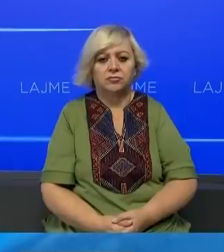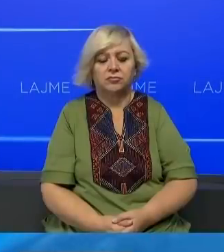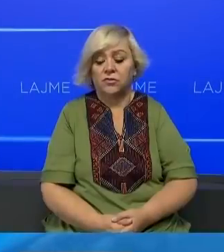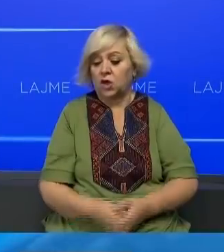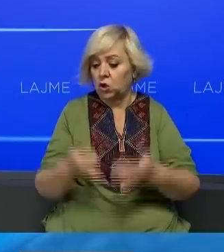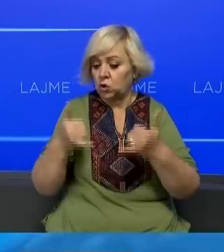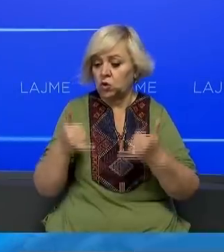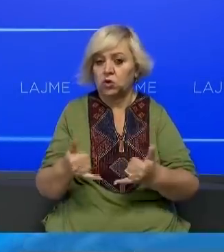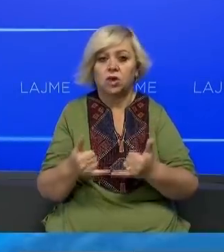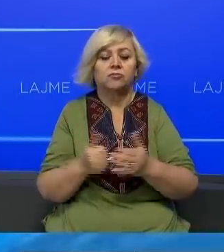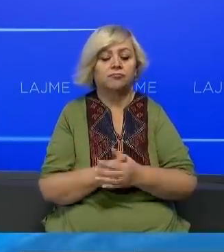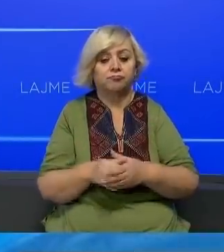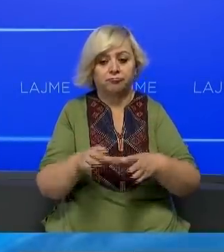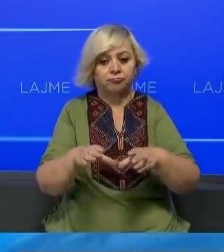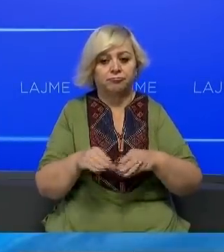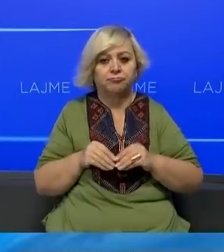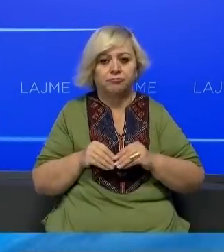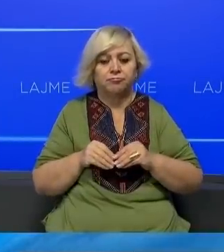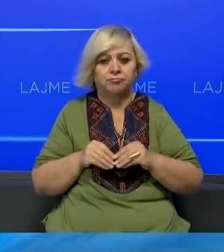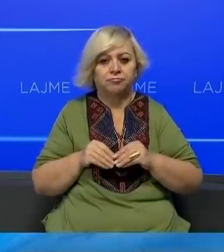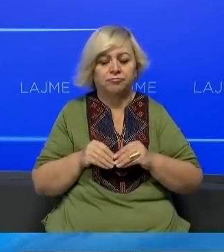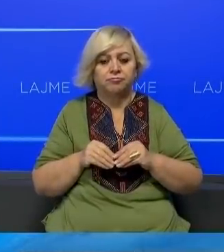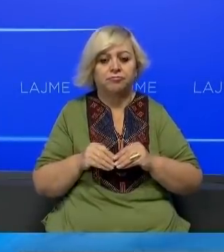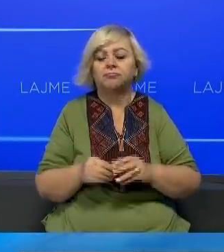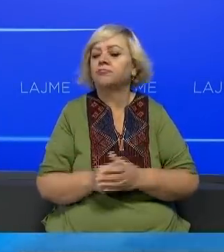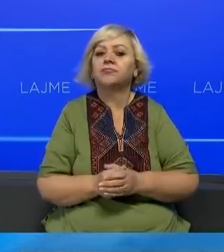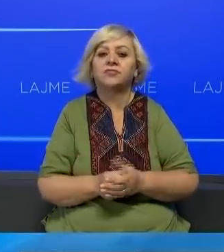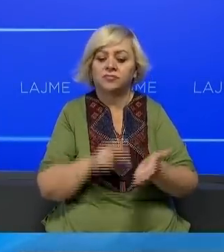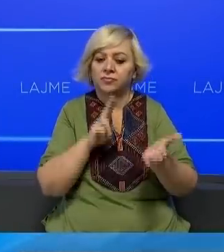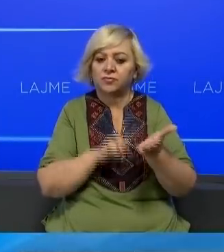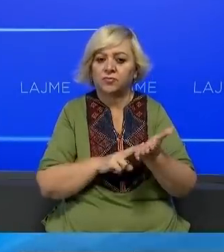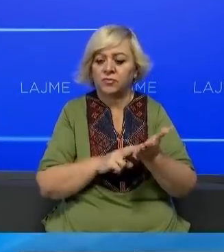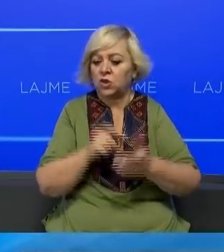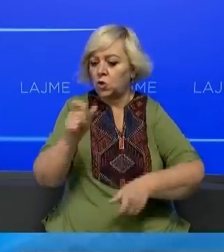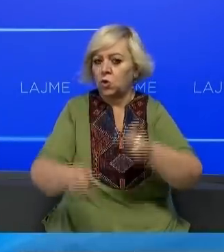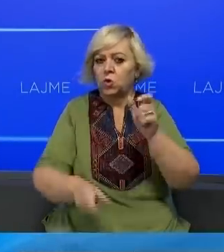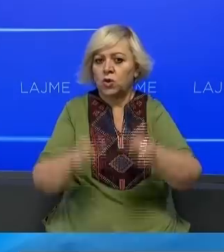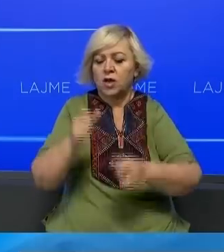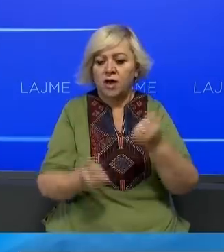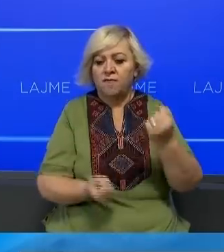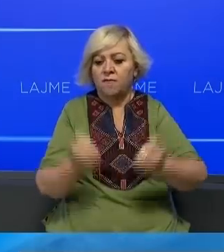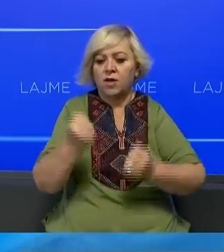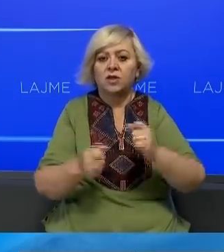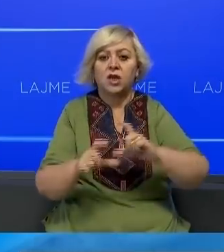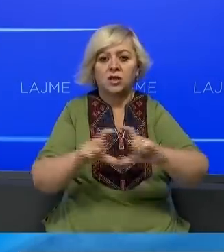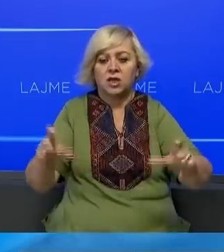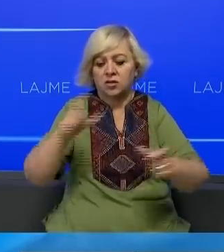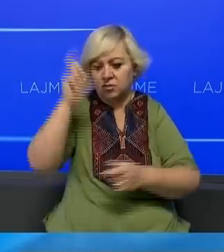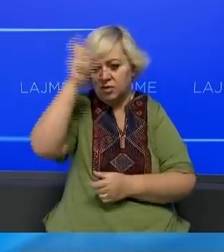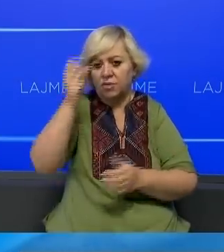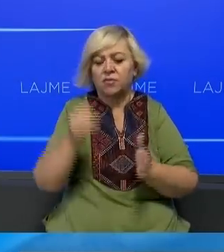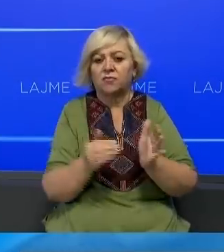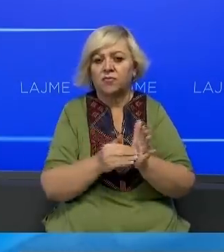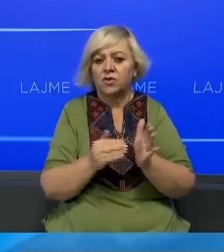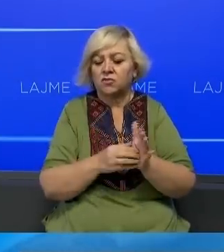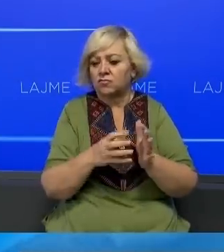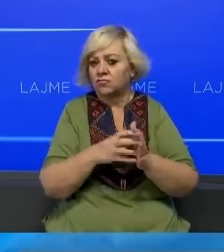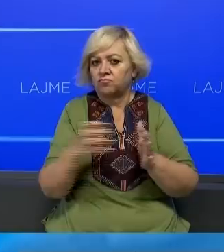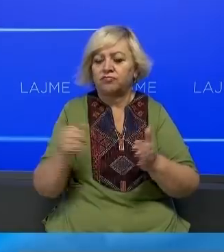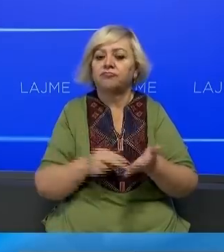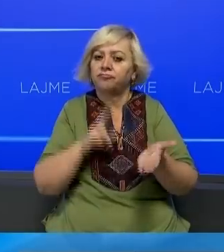Sot hynë në fuqi marrëveshja për vendosjen e letër ngjitësve ndërkohë qytetarët që kanë vetura me targa të Serbisë po vazhdojnë të mbulojnë